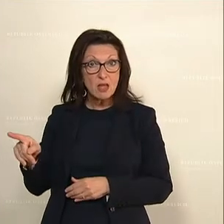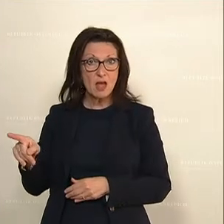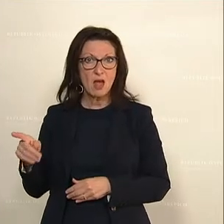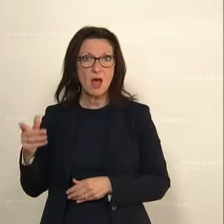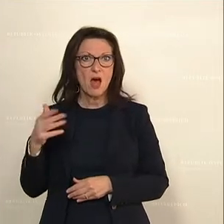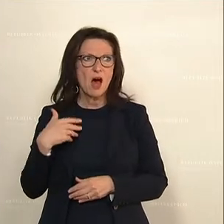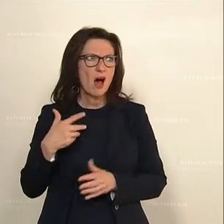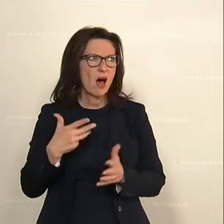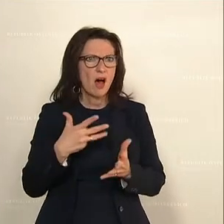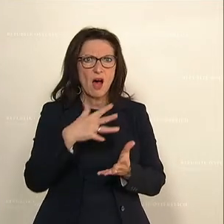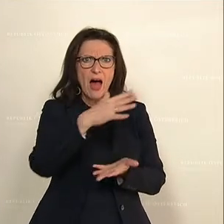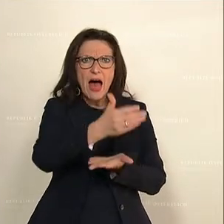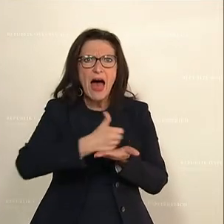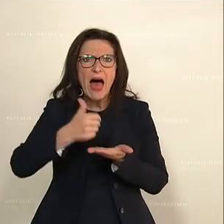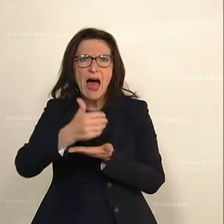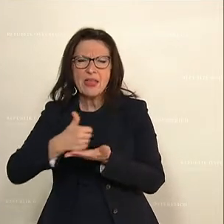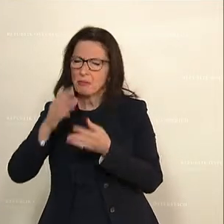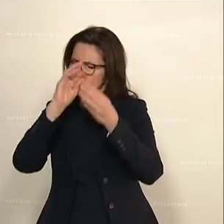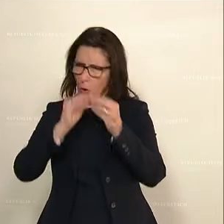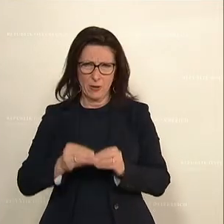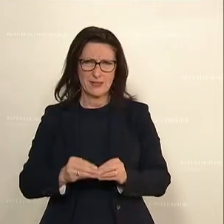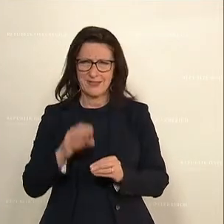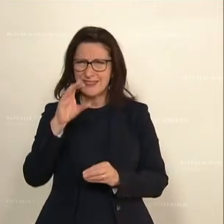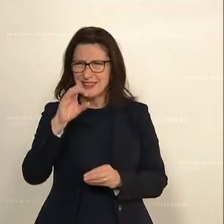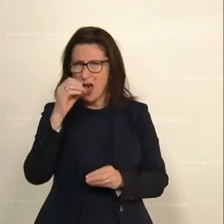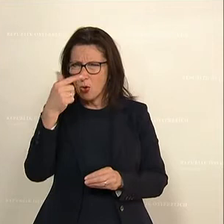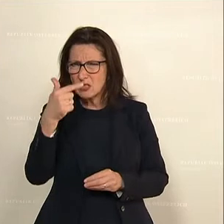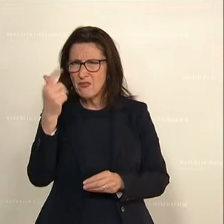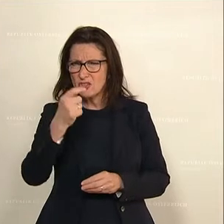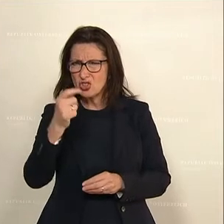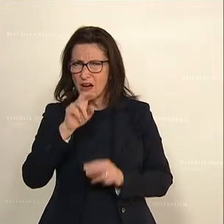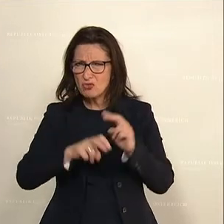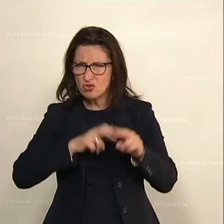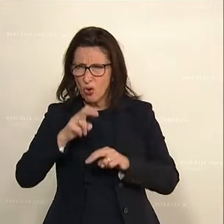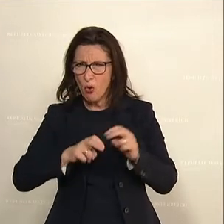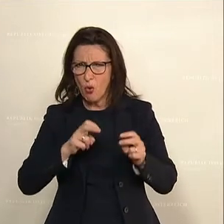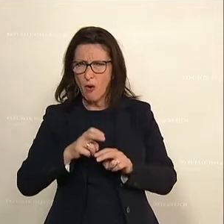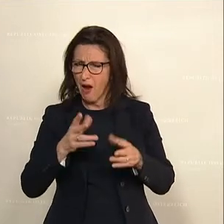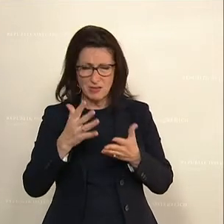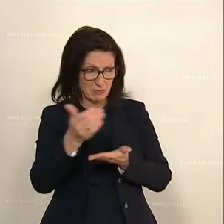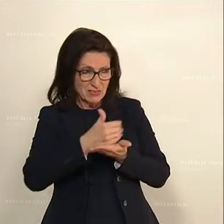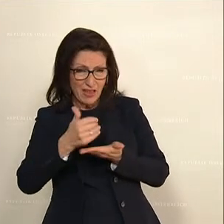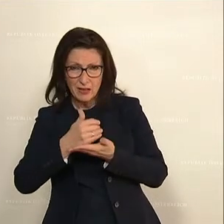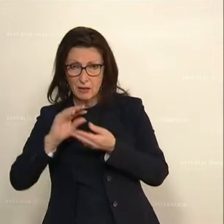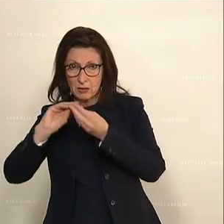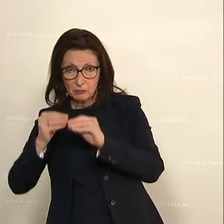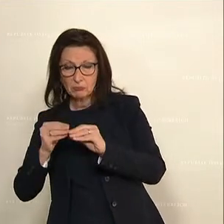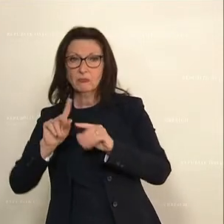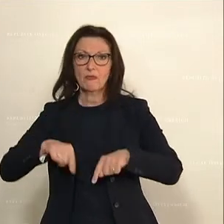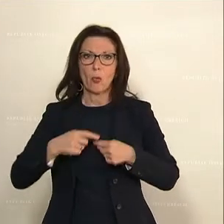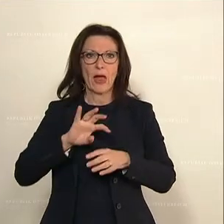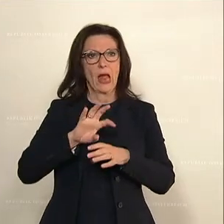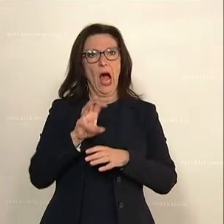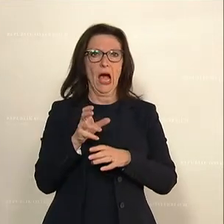eingehoben wird, also die CO2-Strafsteuer, und dann in Form eines regionalen Klimabonus durch